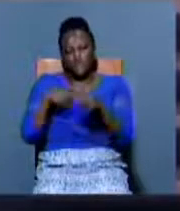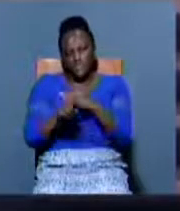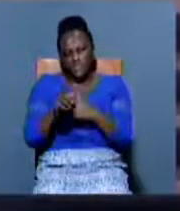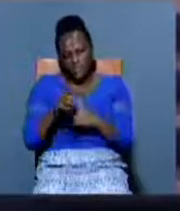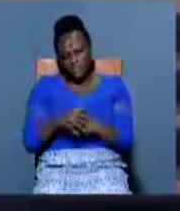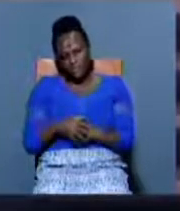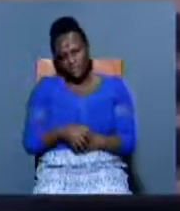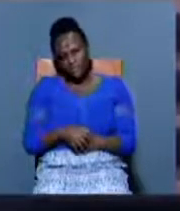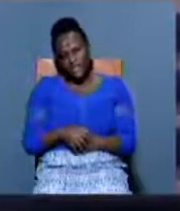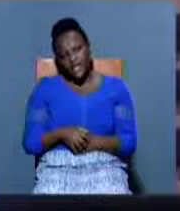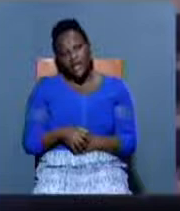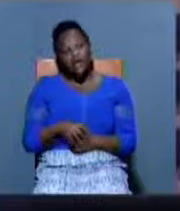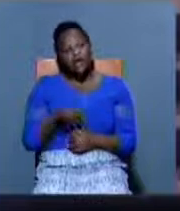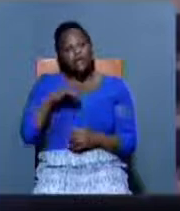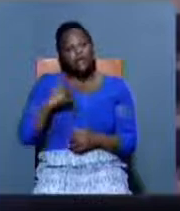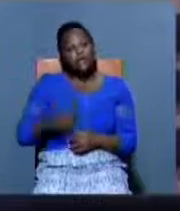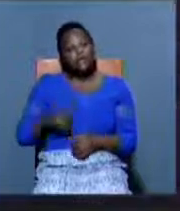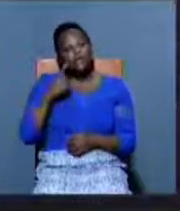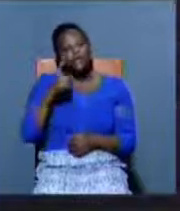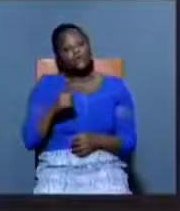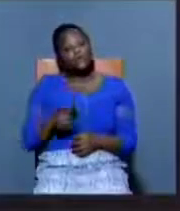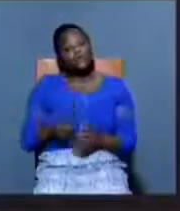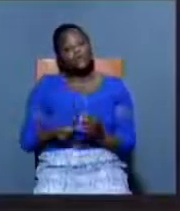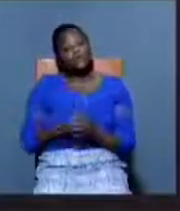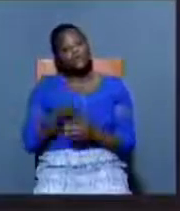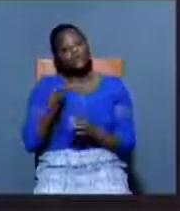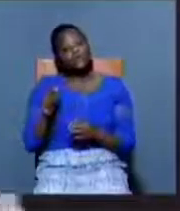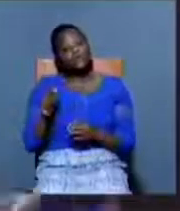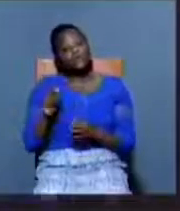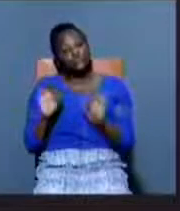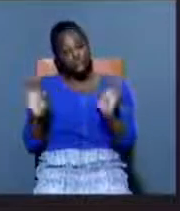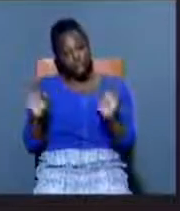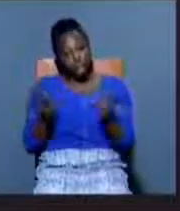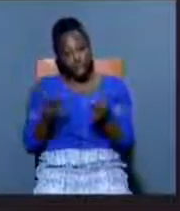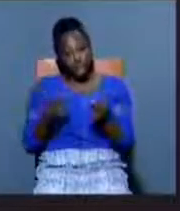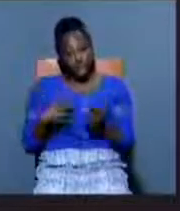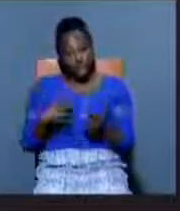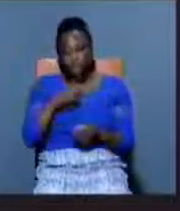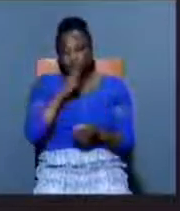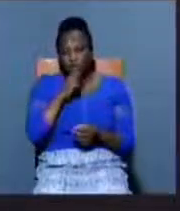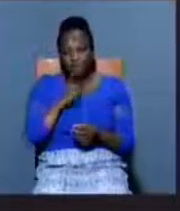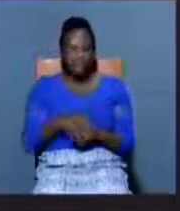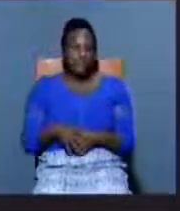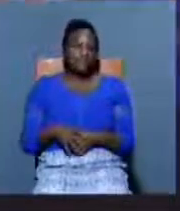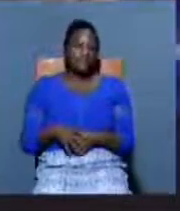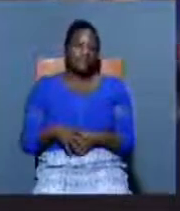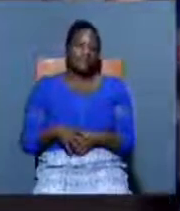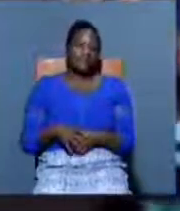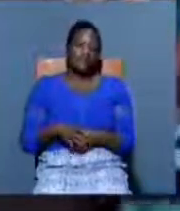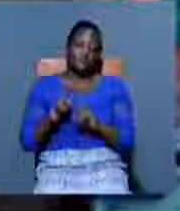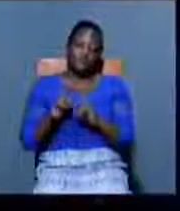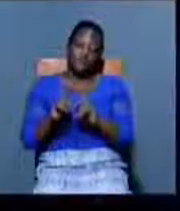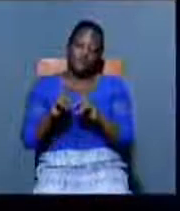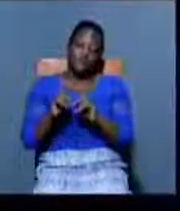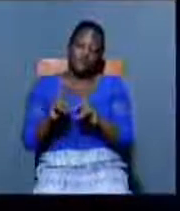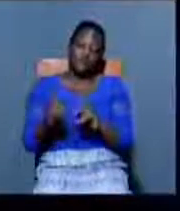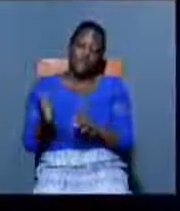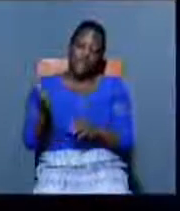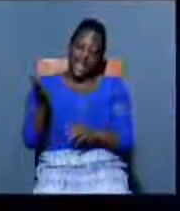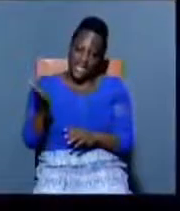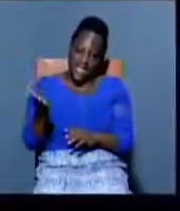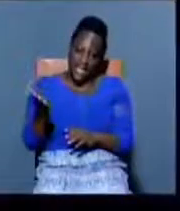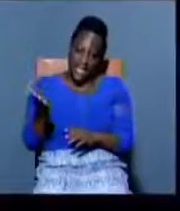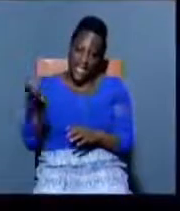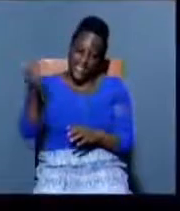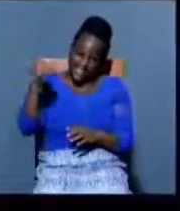una provide na kuact kama mume, automatically mapato yake anayaleta kwako. Kwa nini anayaleta